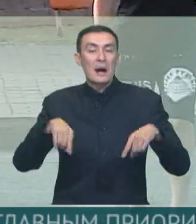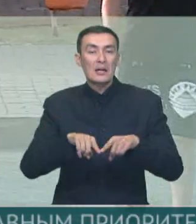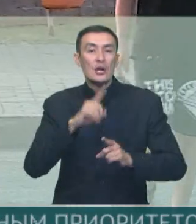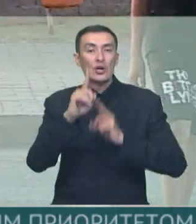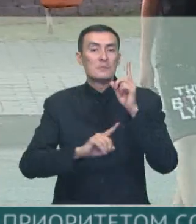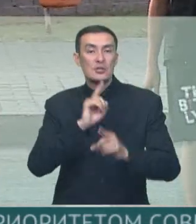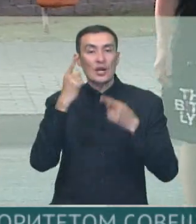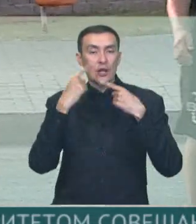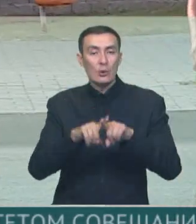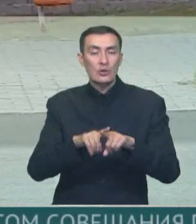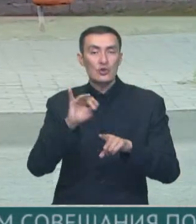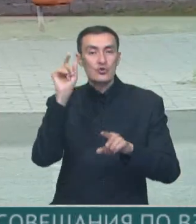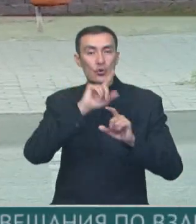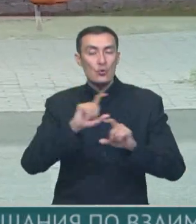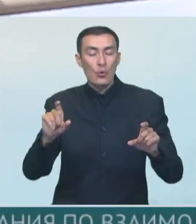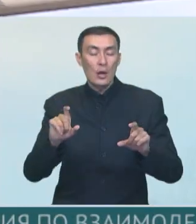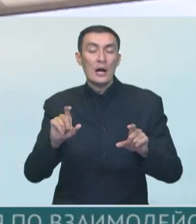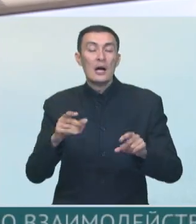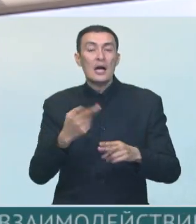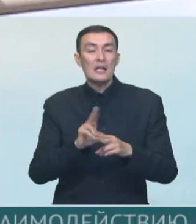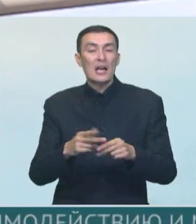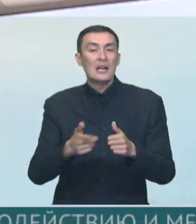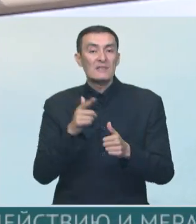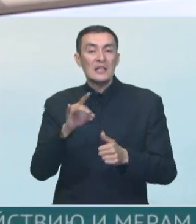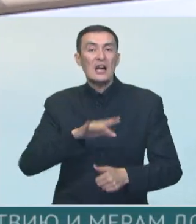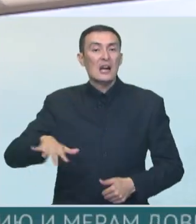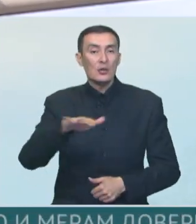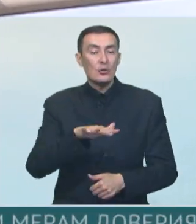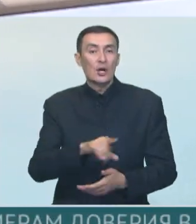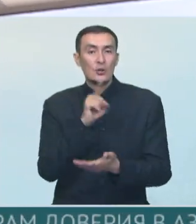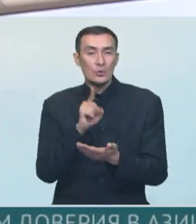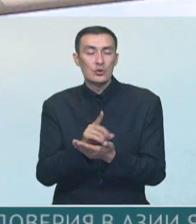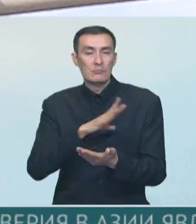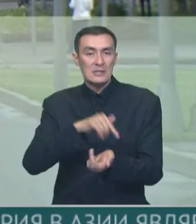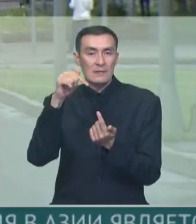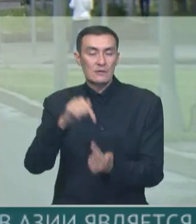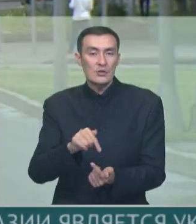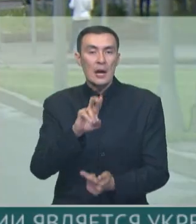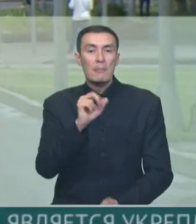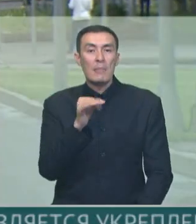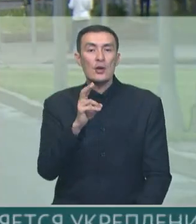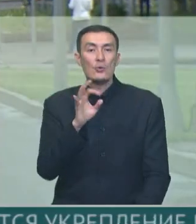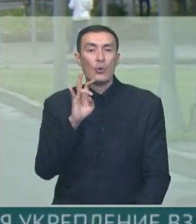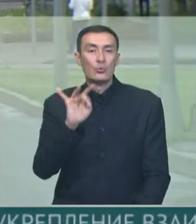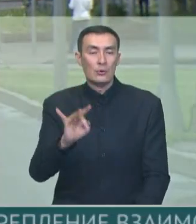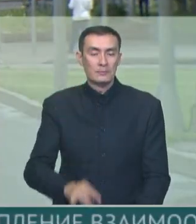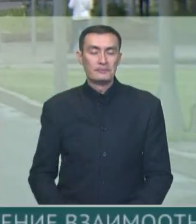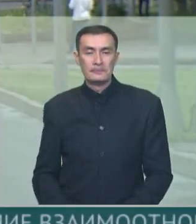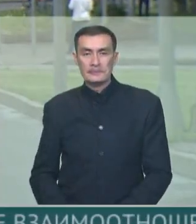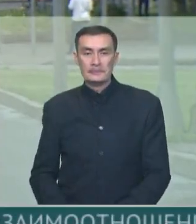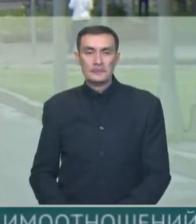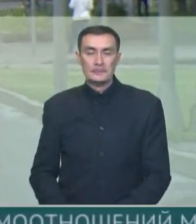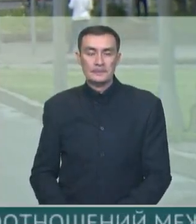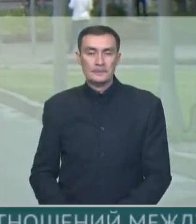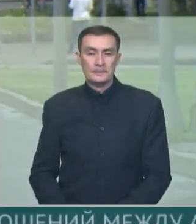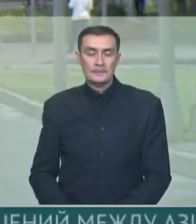и школу с обсерваторией. Все-таки название у района обязывающее. Камила Тастамбекова, Айбын Кусамбеков,